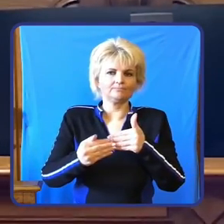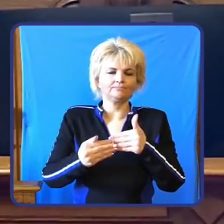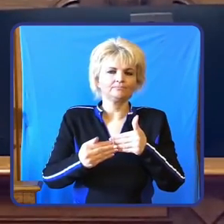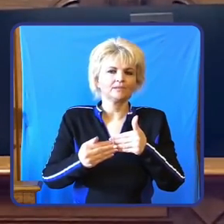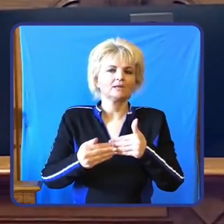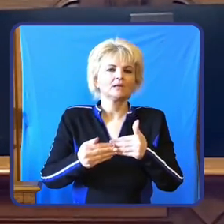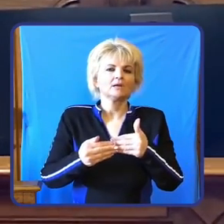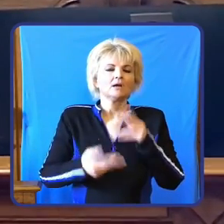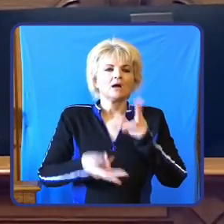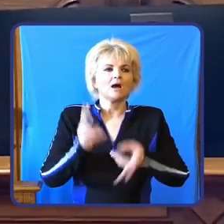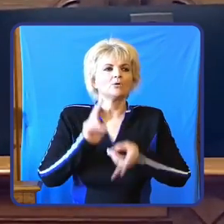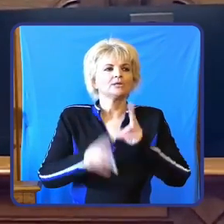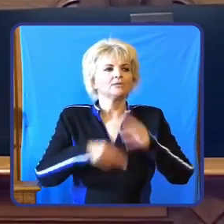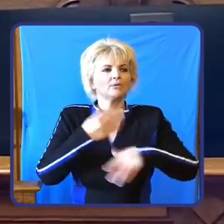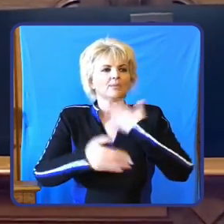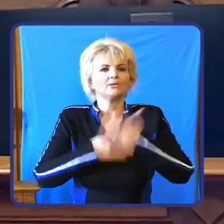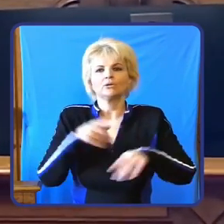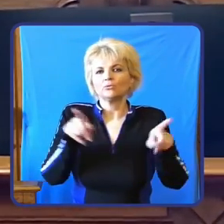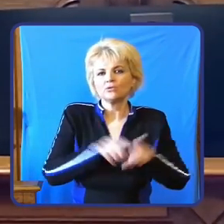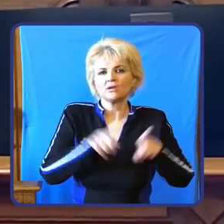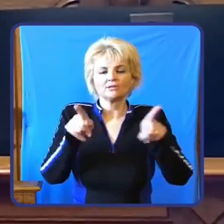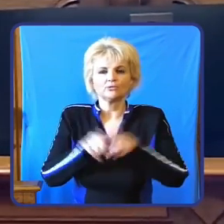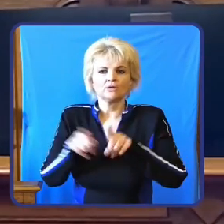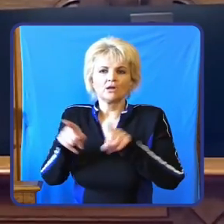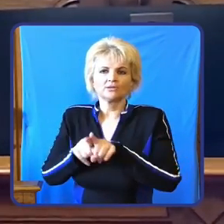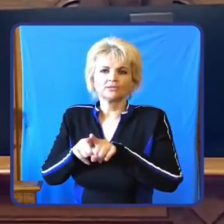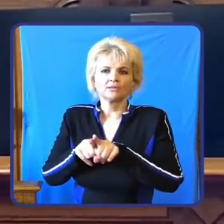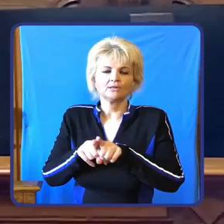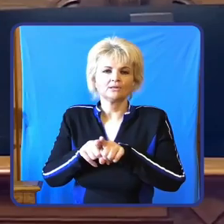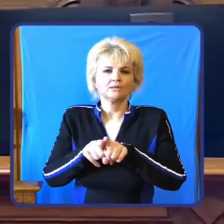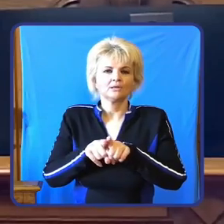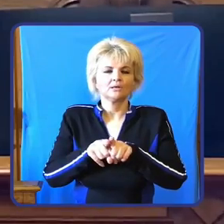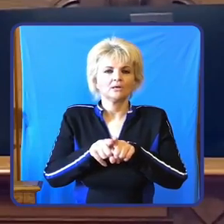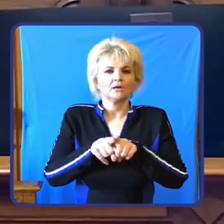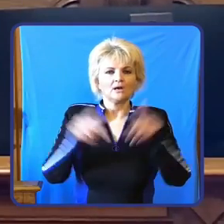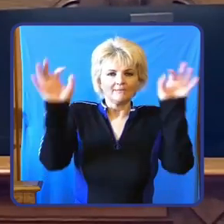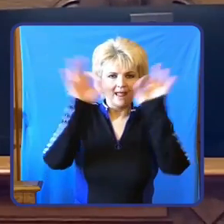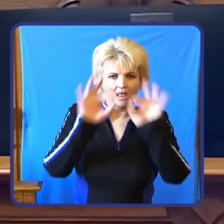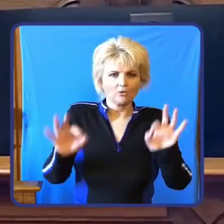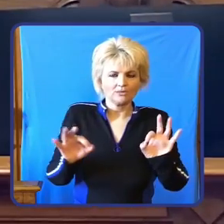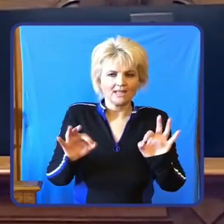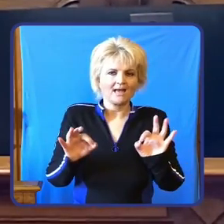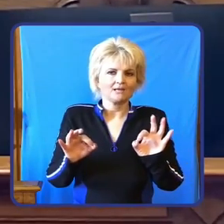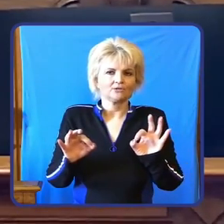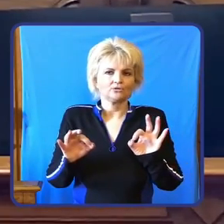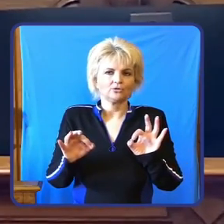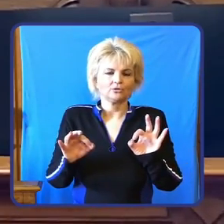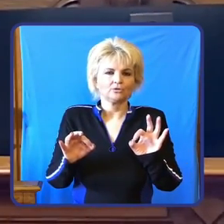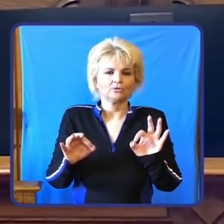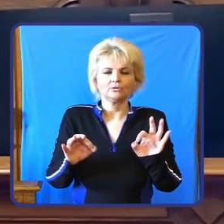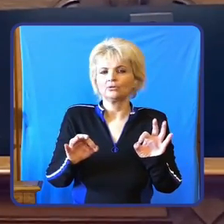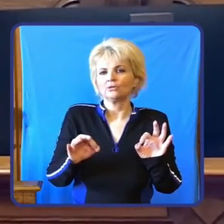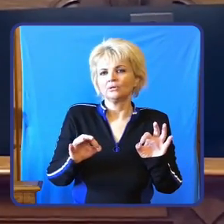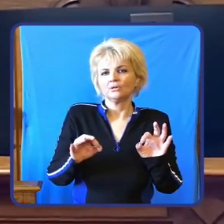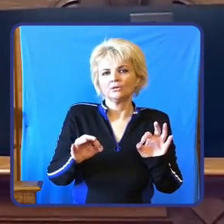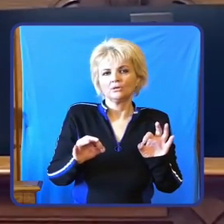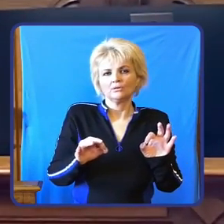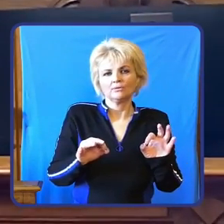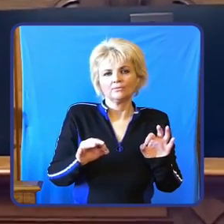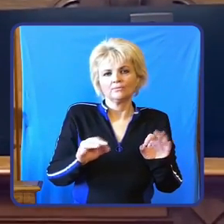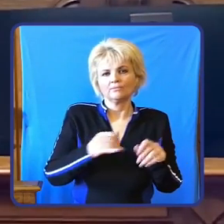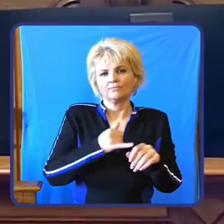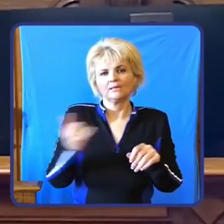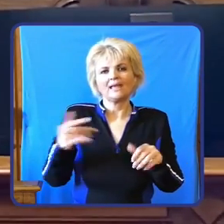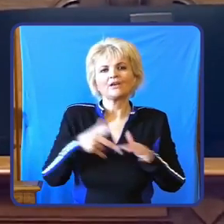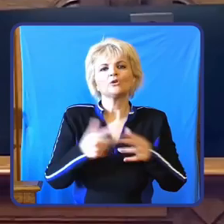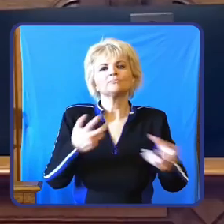Az, ahogy itt rendszeresen ugyanazt a tucatnyi, sőt, fél tucatnyi vállalkozót hozták ki minden közbeszerzésen, olyanokban is,